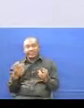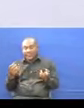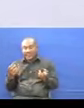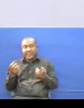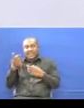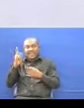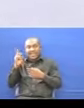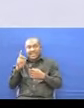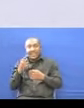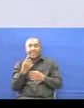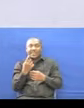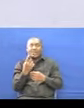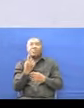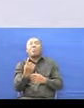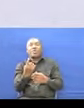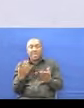jumlisha moja, unapata ngapi?